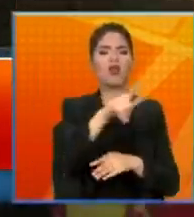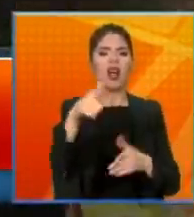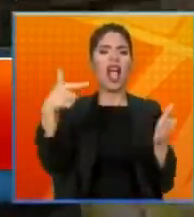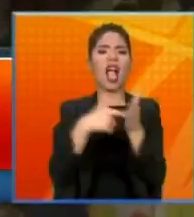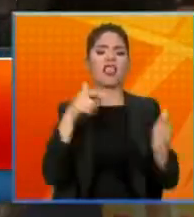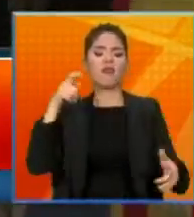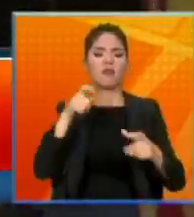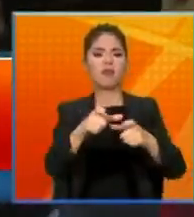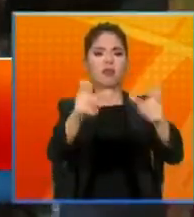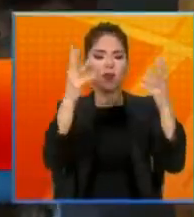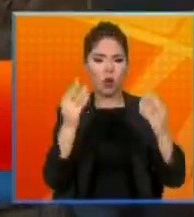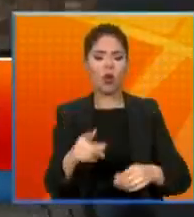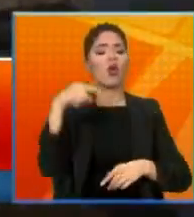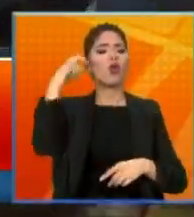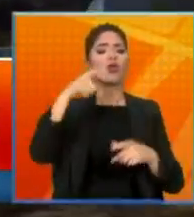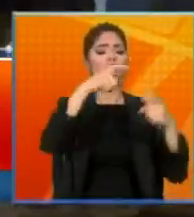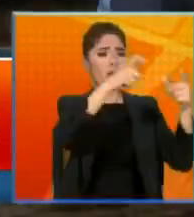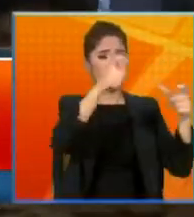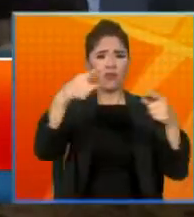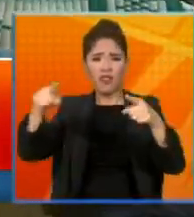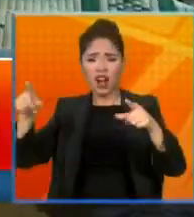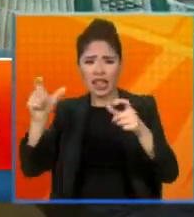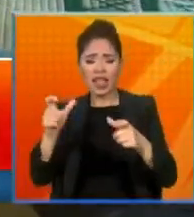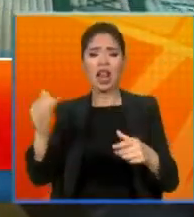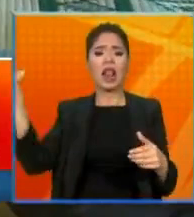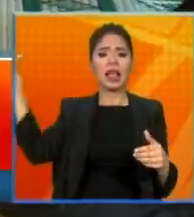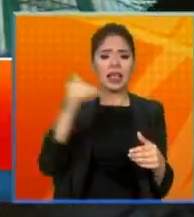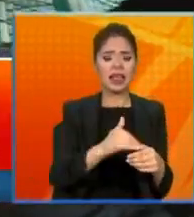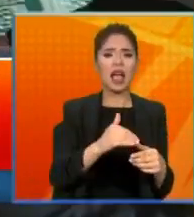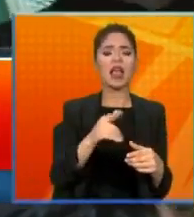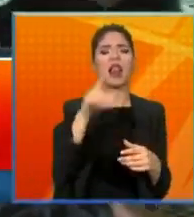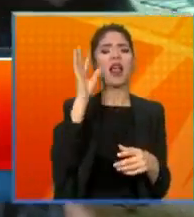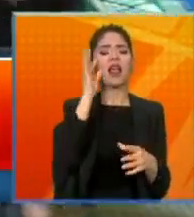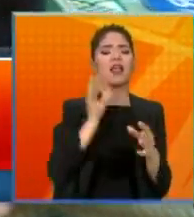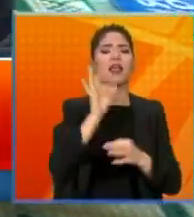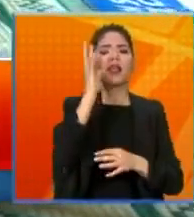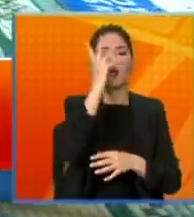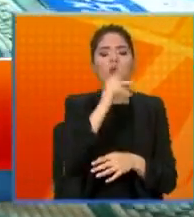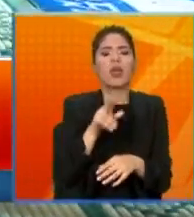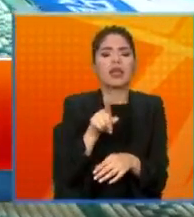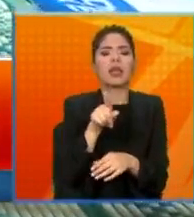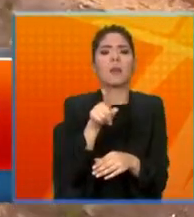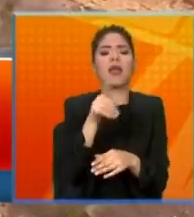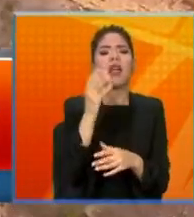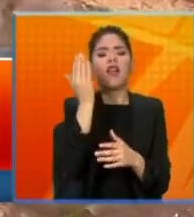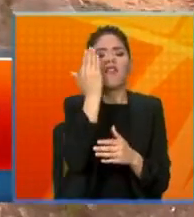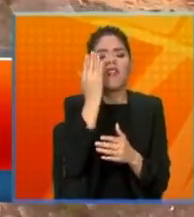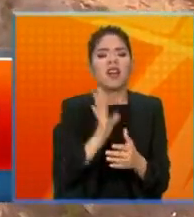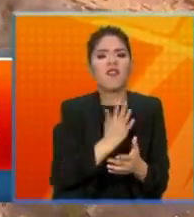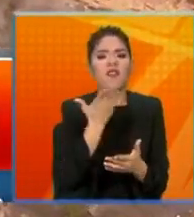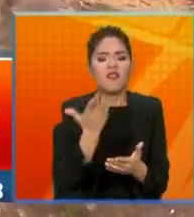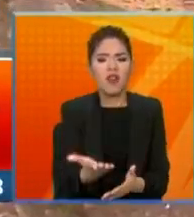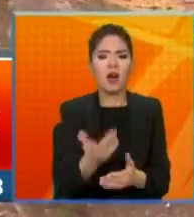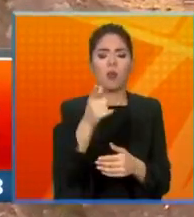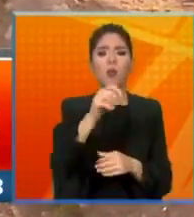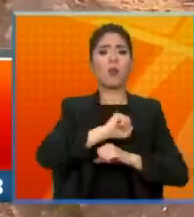aldı. Suriye'nin diğer bölgelerinden kaçıp gelenler içinse insanlığı utandıracak bir sefalet hüküm sürüyor.